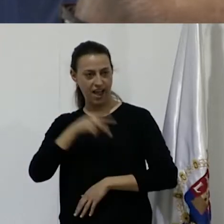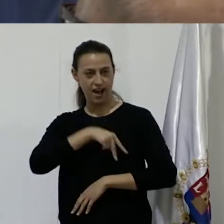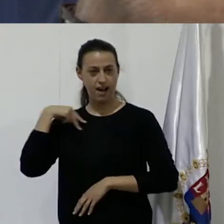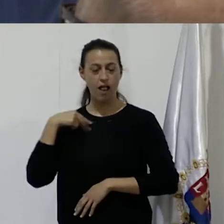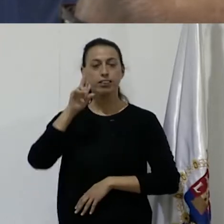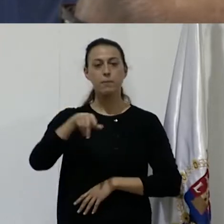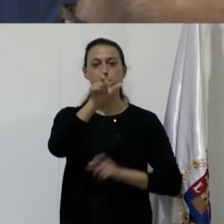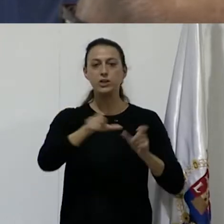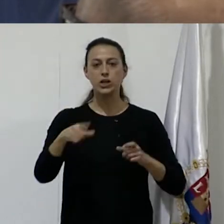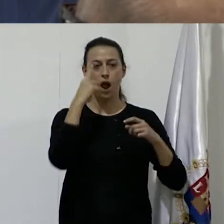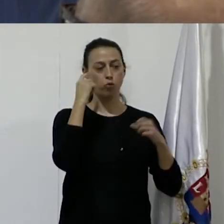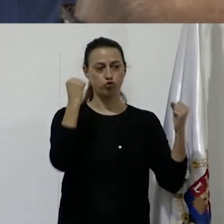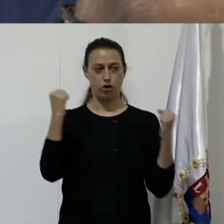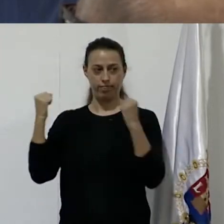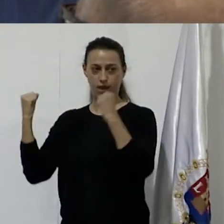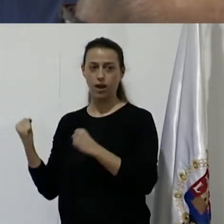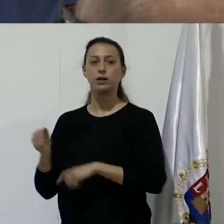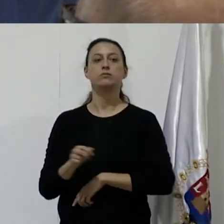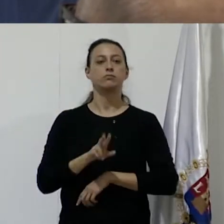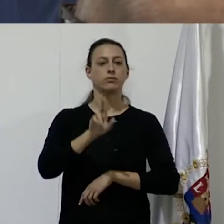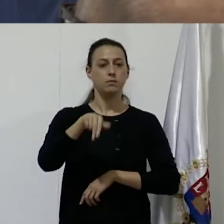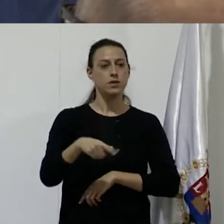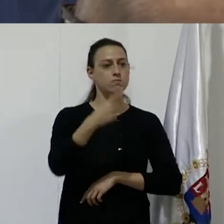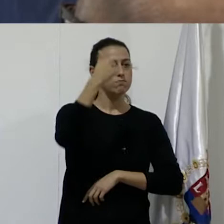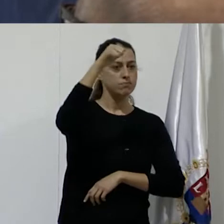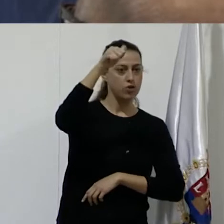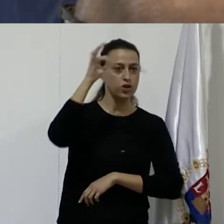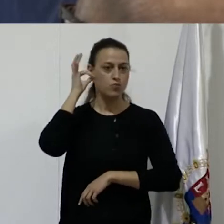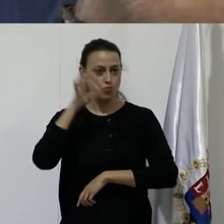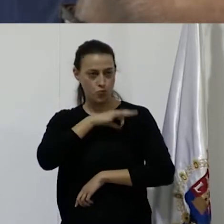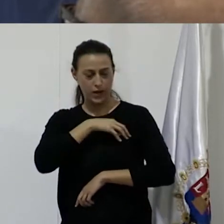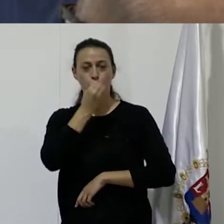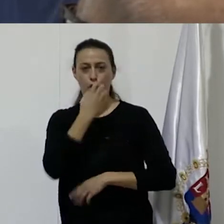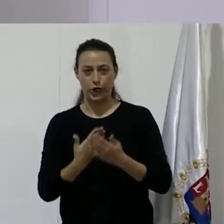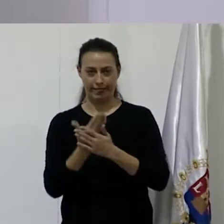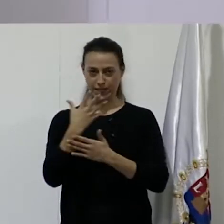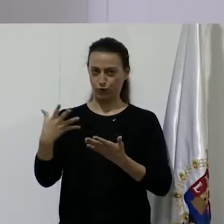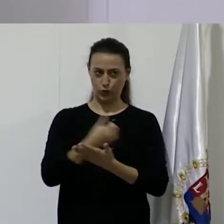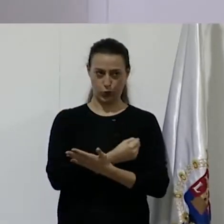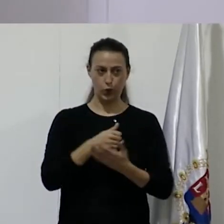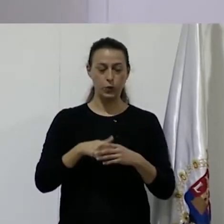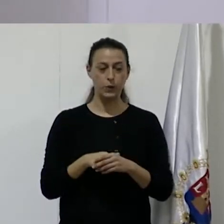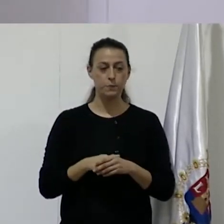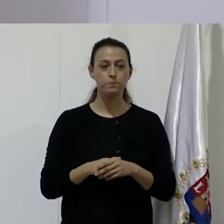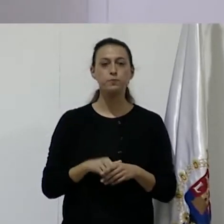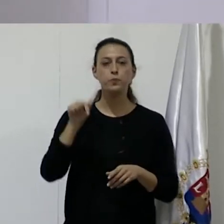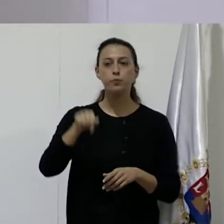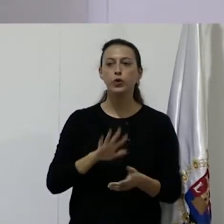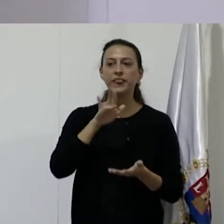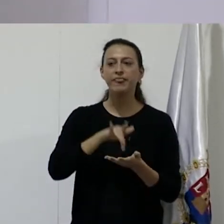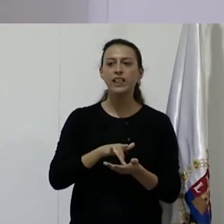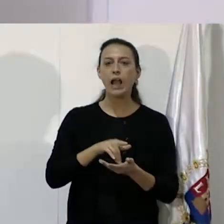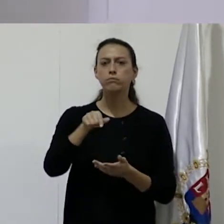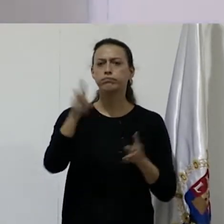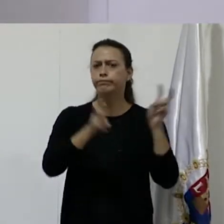autoridades académicas, dignísimas autoridades, señores y señores, buen día. No estem aquí por casualidad.